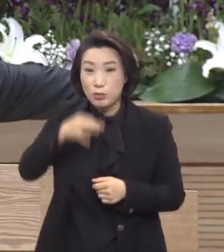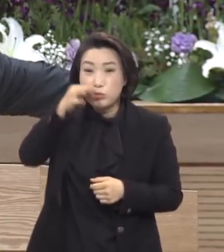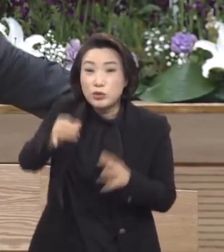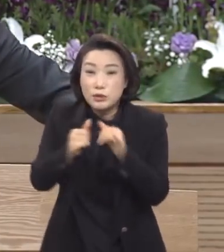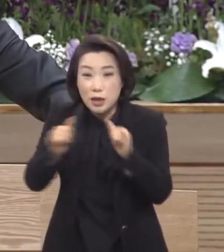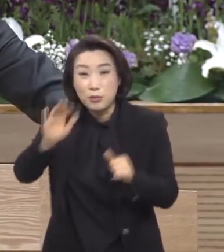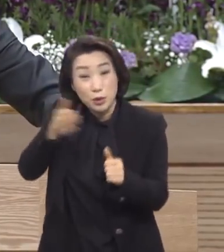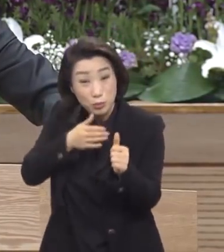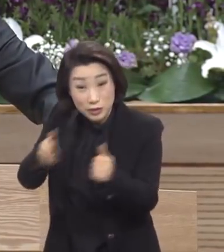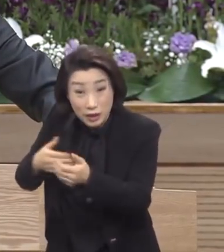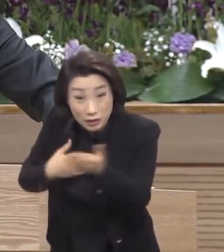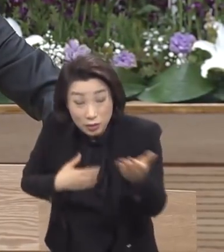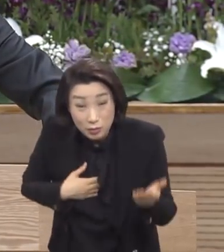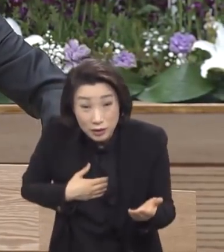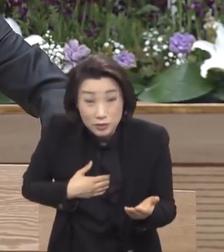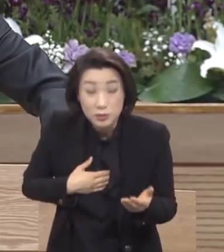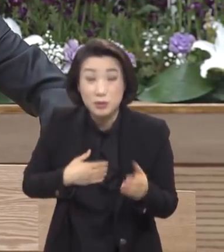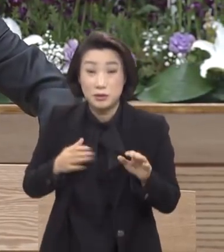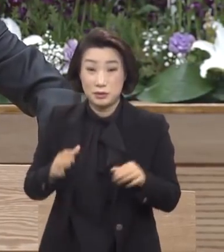자가 되어서